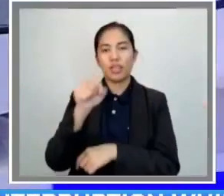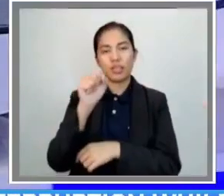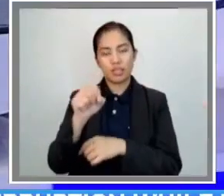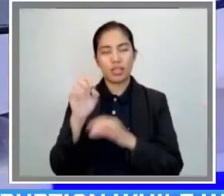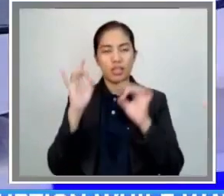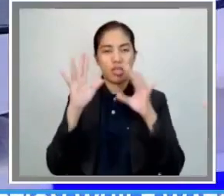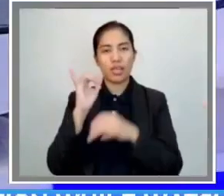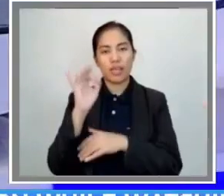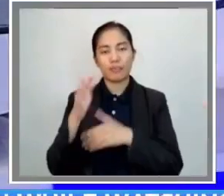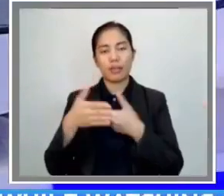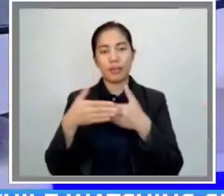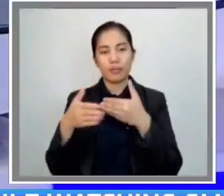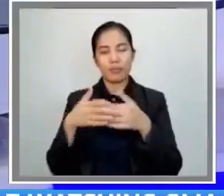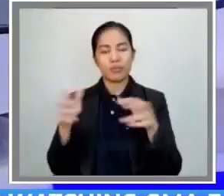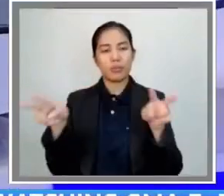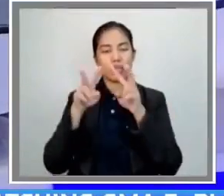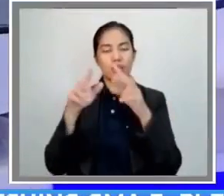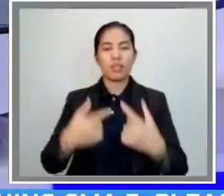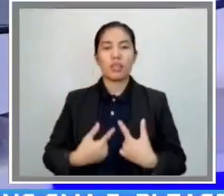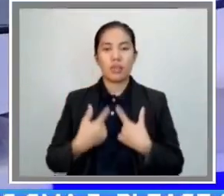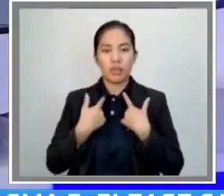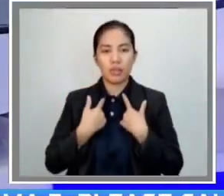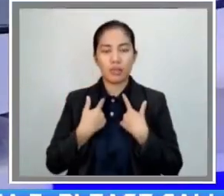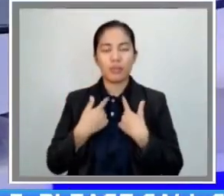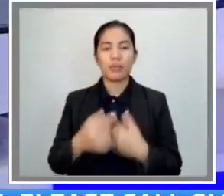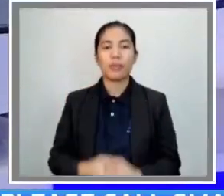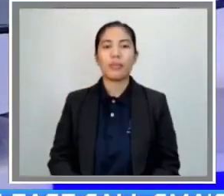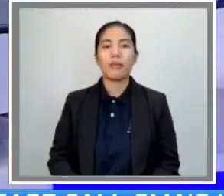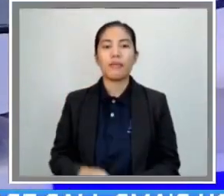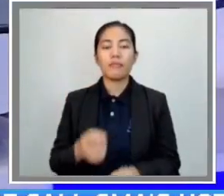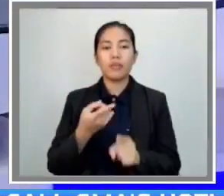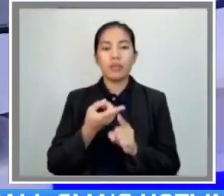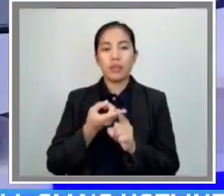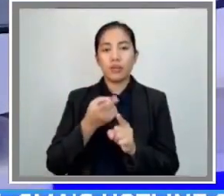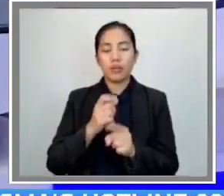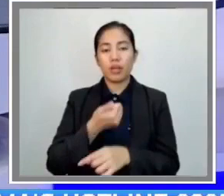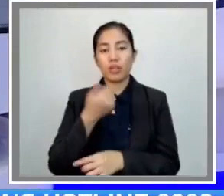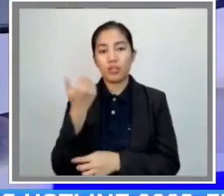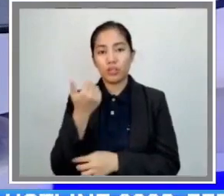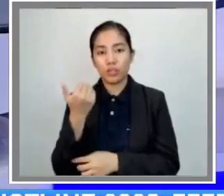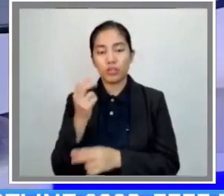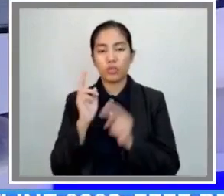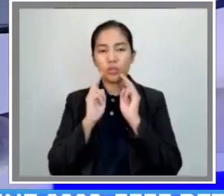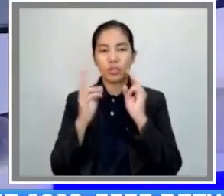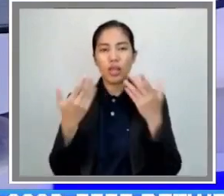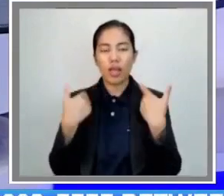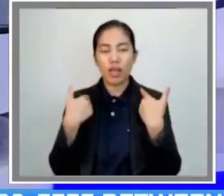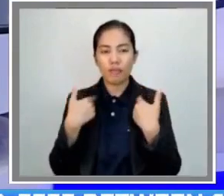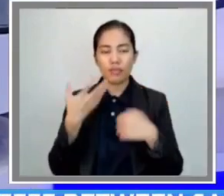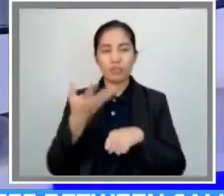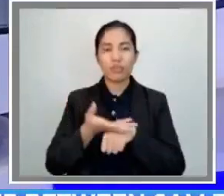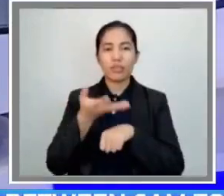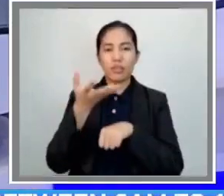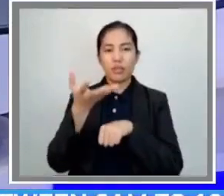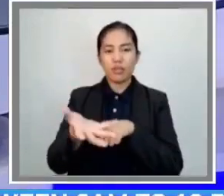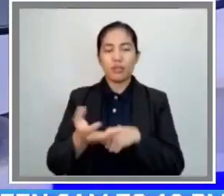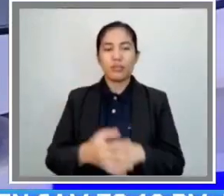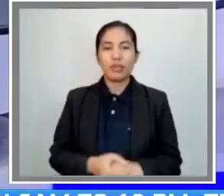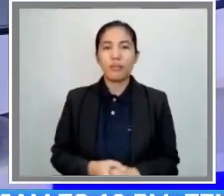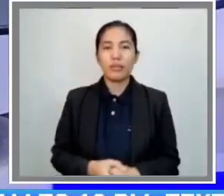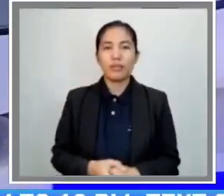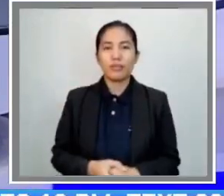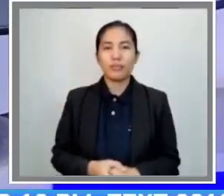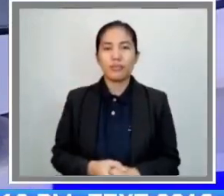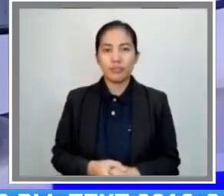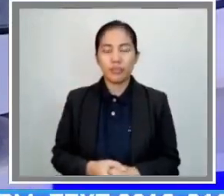Balita ko, ito para dun sa mga ibang balita naman natin, may nabistong modus po. Yung ilang rice retailers ngayon may price